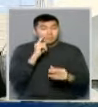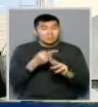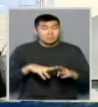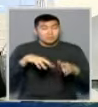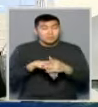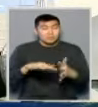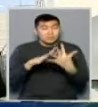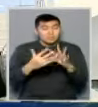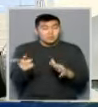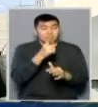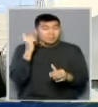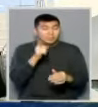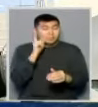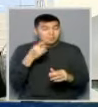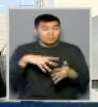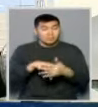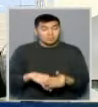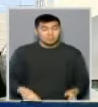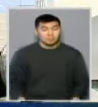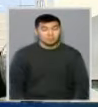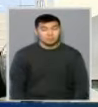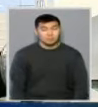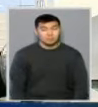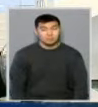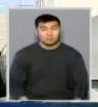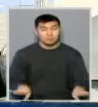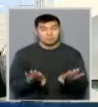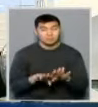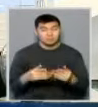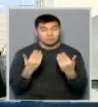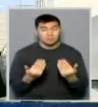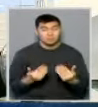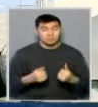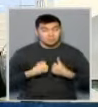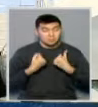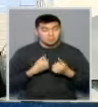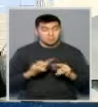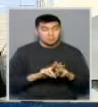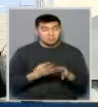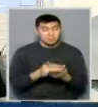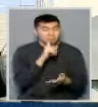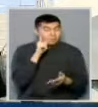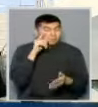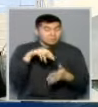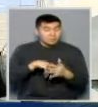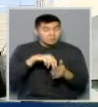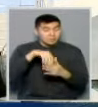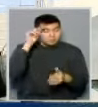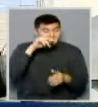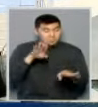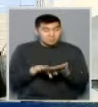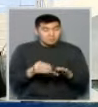соның ішінде ауыл жастарының осылай белсенділік өмірге қалай араласу керектігі